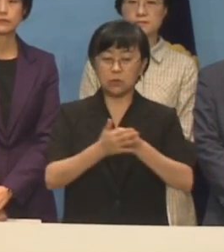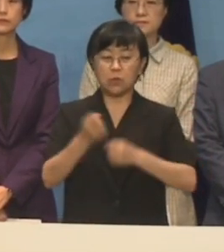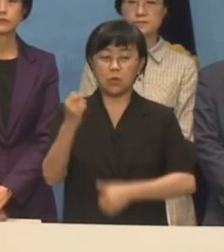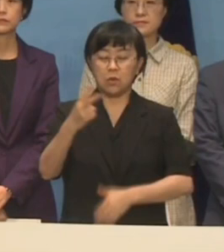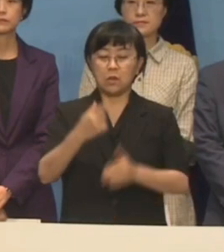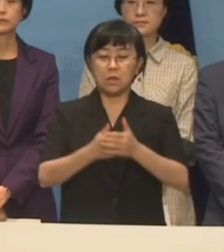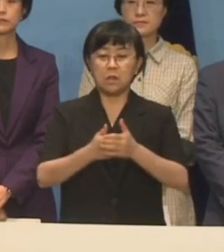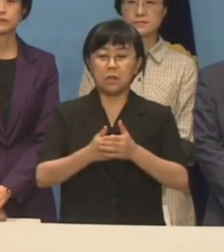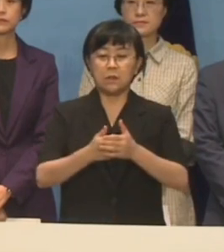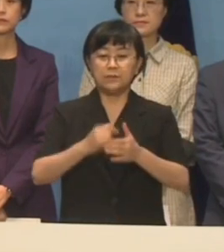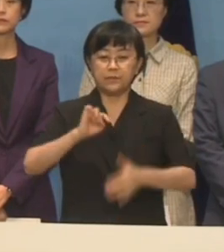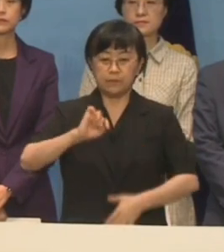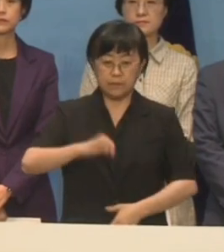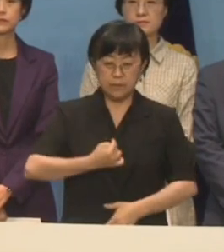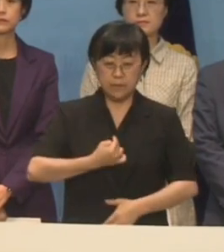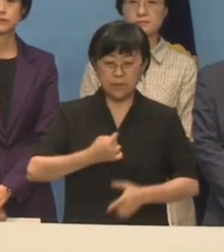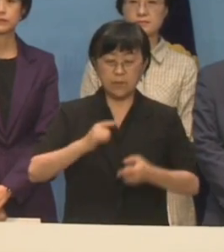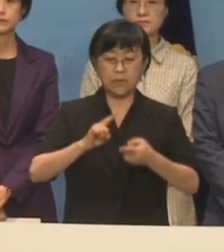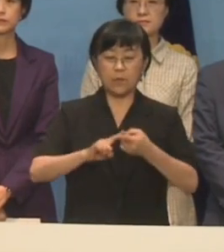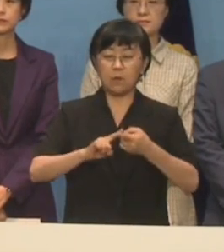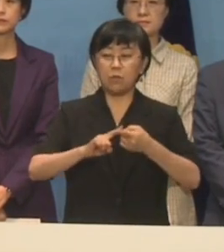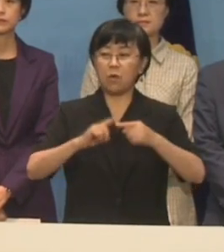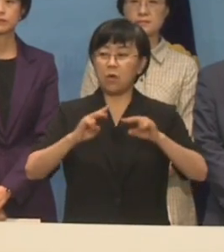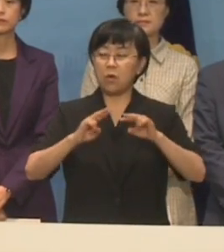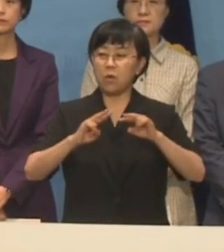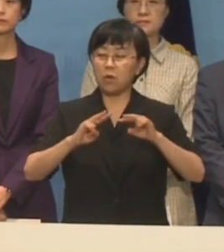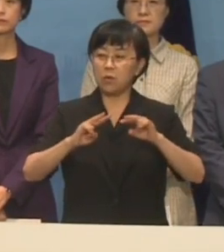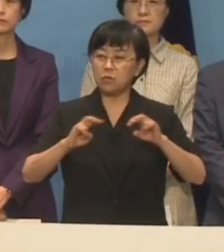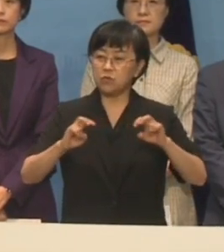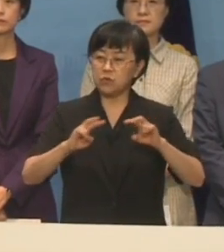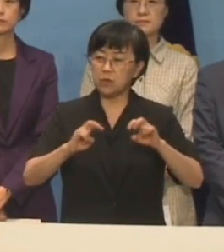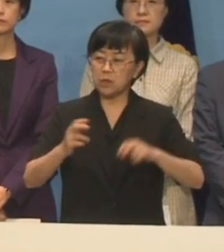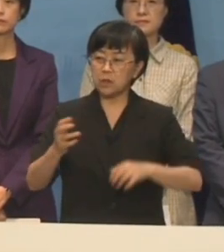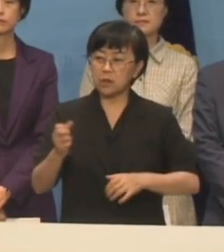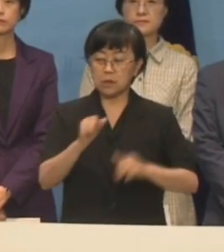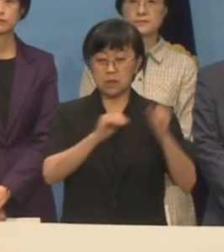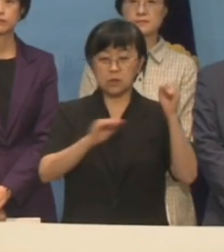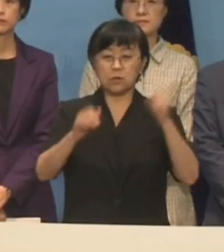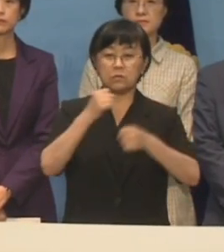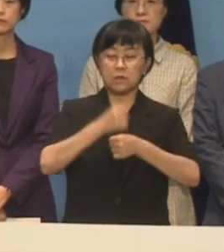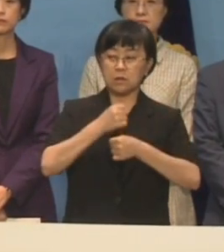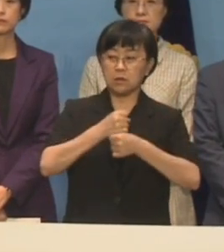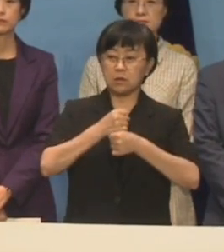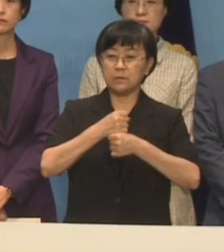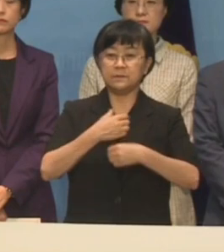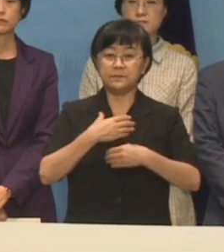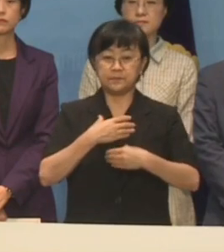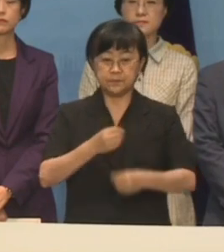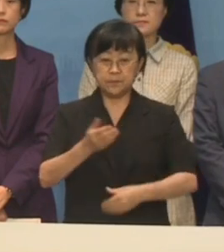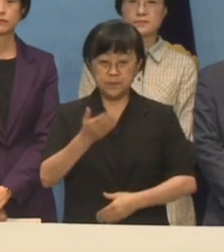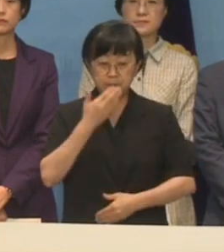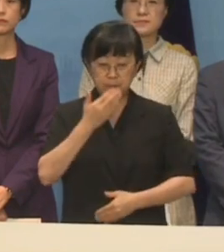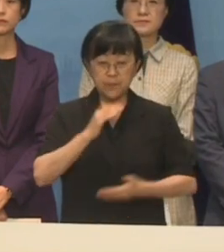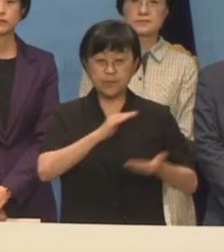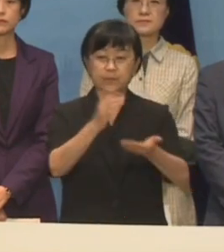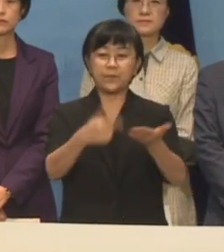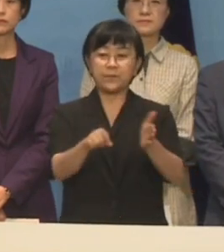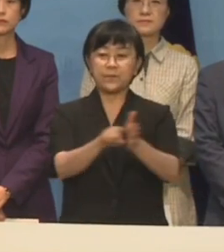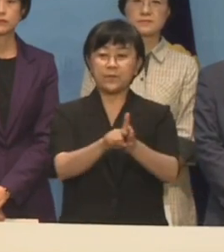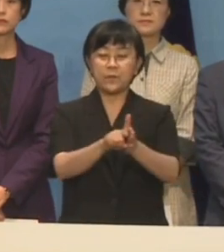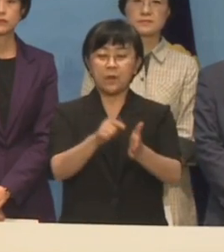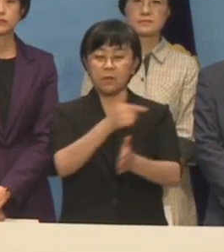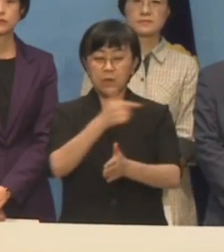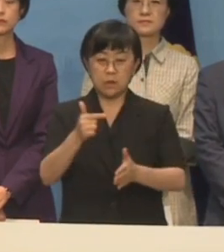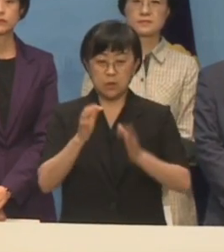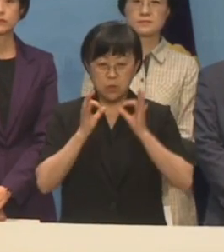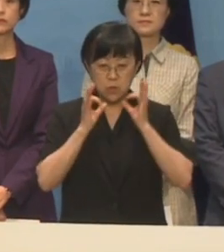그래서 한살님에서는 자체적인 핵종 분석기까지 갖추셔가지고 기준을 다 만들어서 안전한 먹거리를 공급하기 위해서